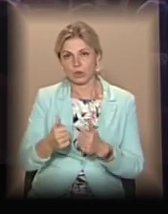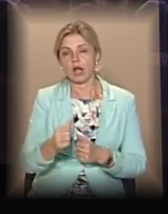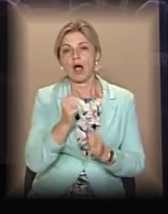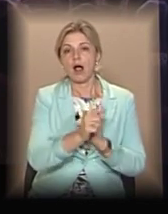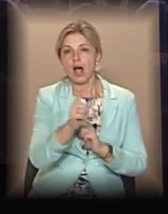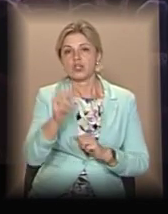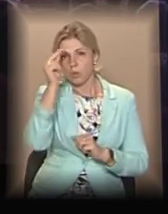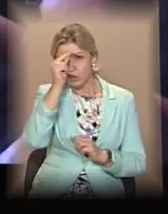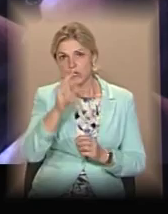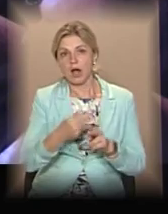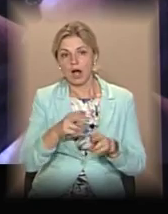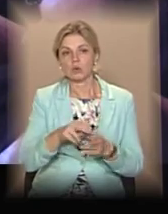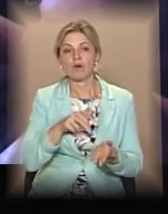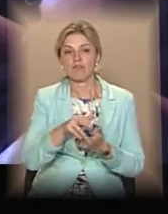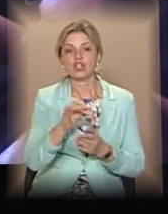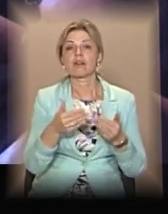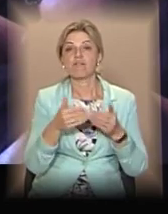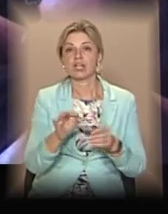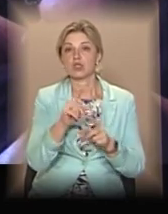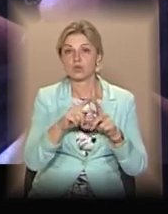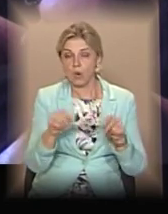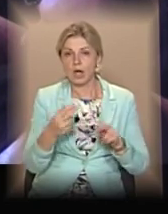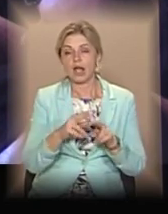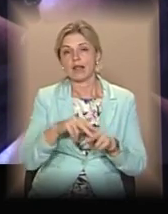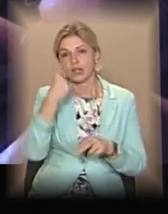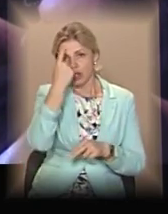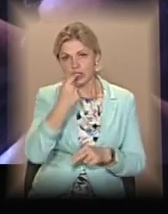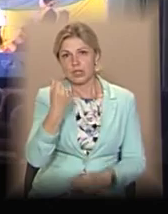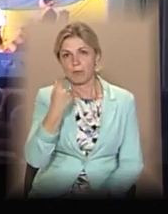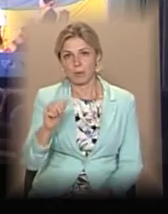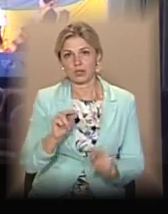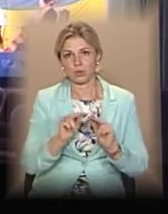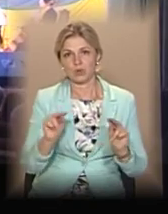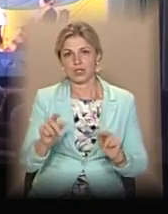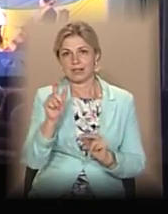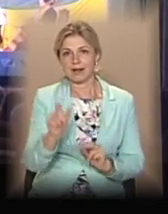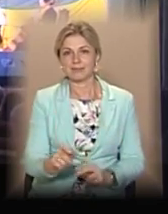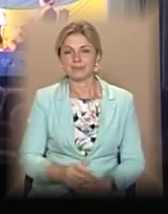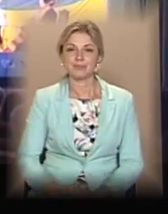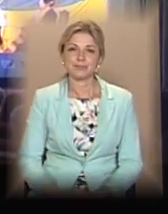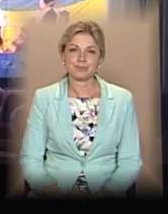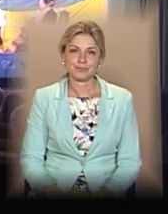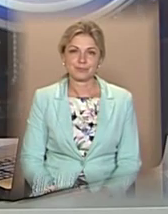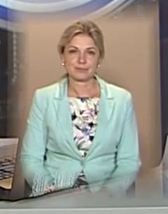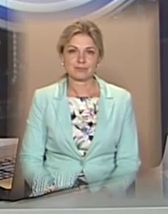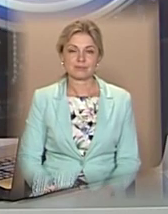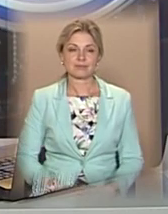зі стін школи – це особиста перемога вчителя. Олена Міщенко, Максим Симоненко, телевізійні новини Миколаївщини.